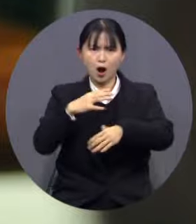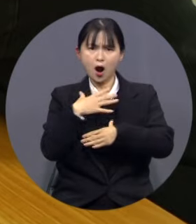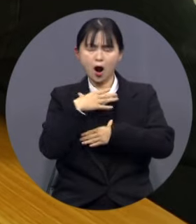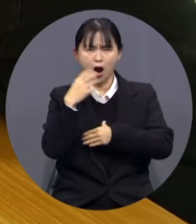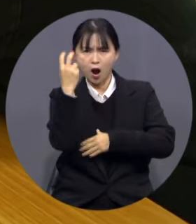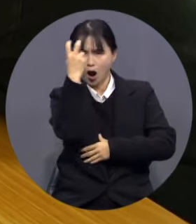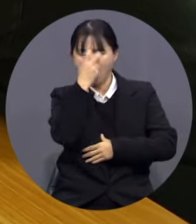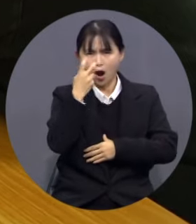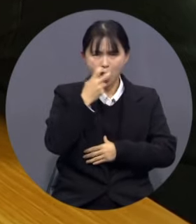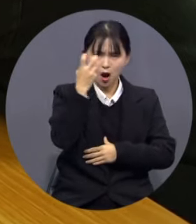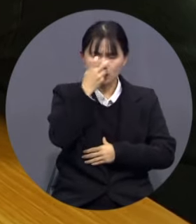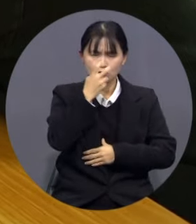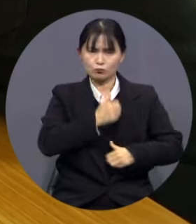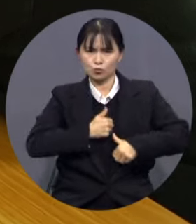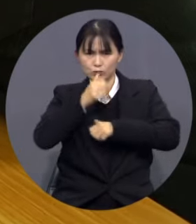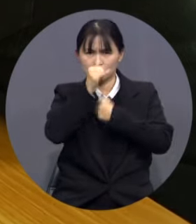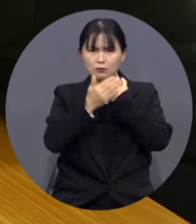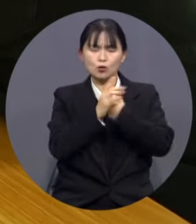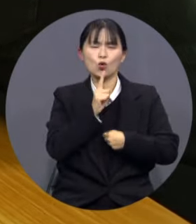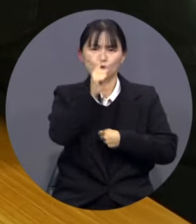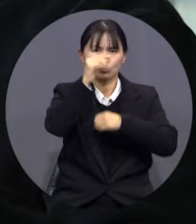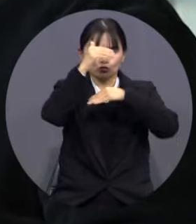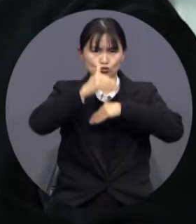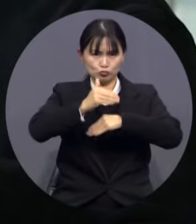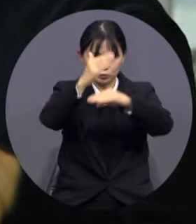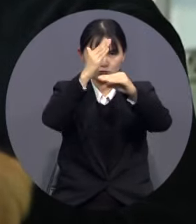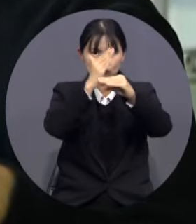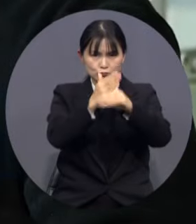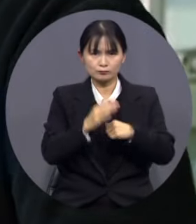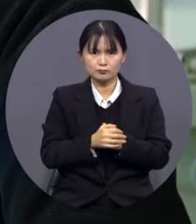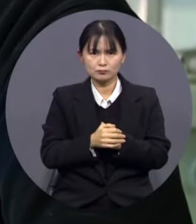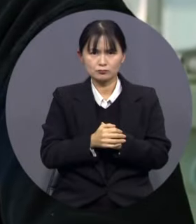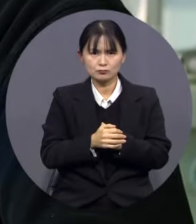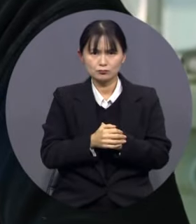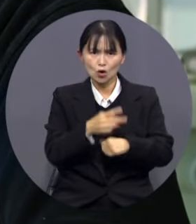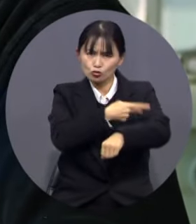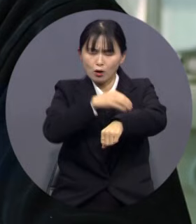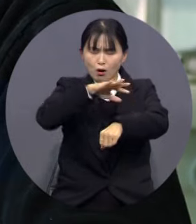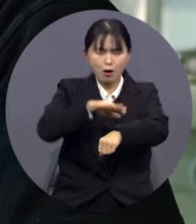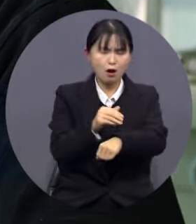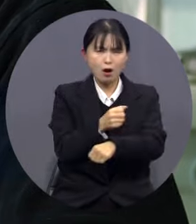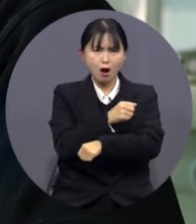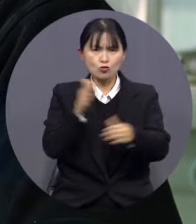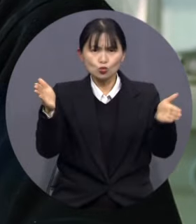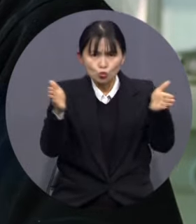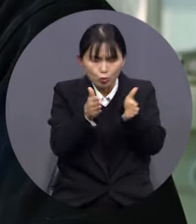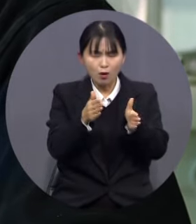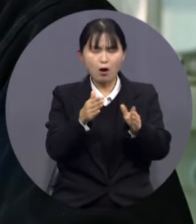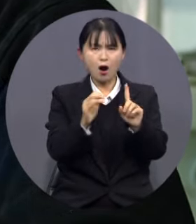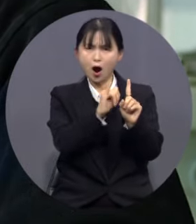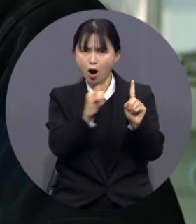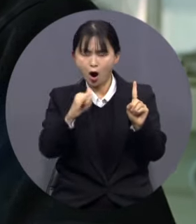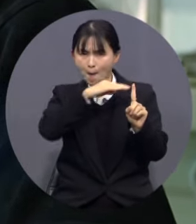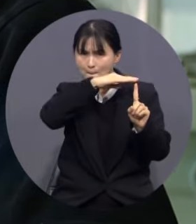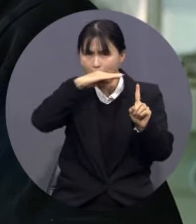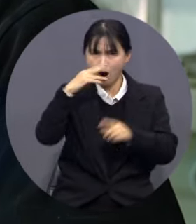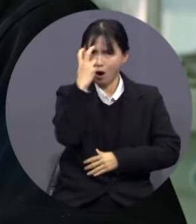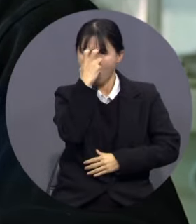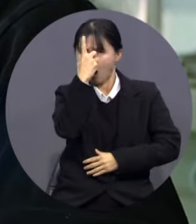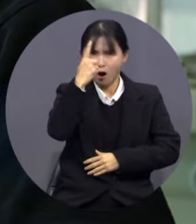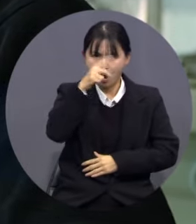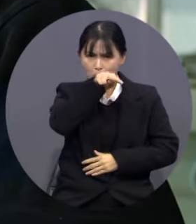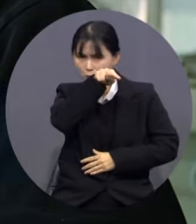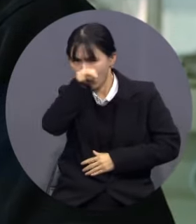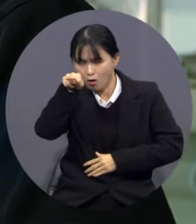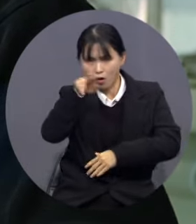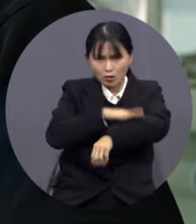않았다며 호텔을 상대로 소송을 준비 중입니다. 수영장이 큰 데가 아니기 때문에 한 명만 제대로 수영장을 예의주시하고